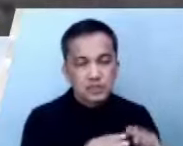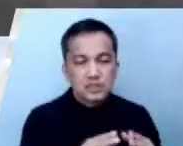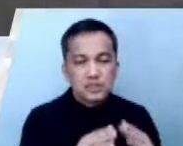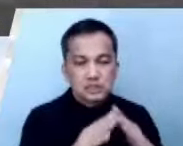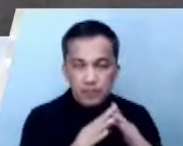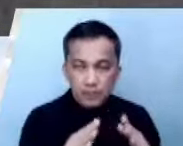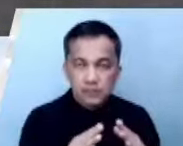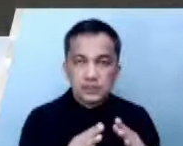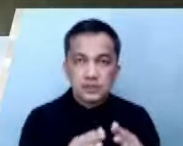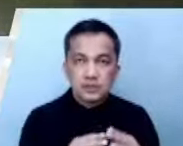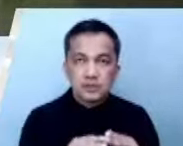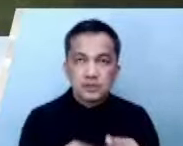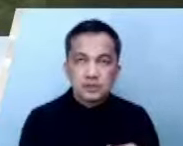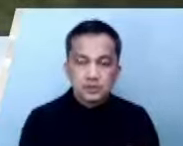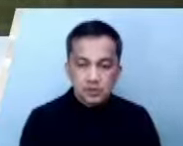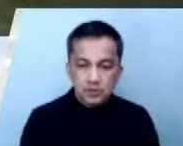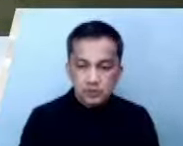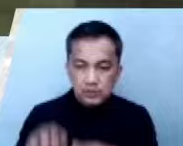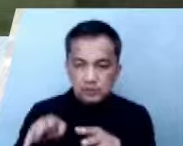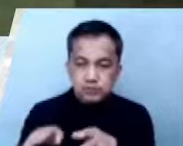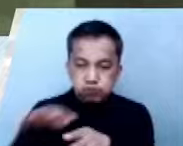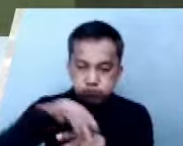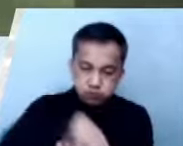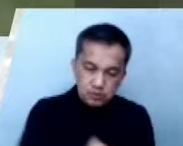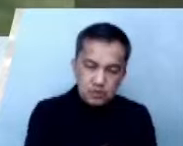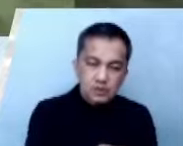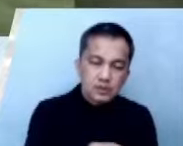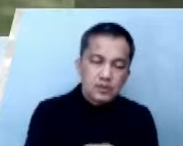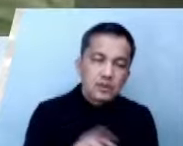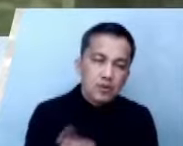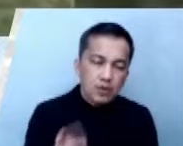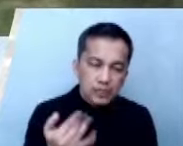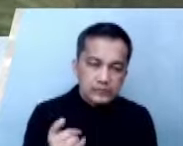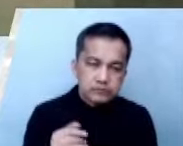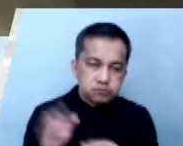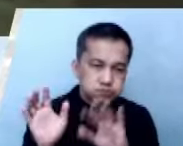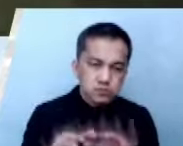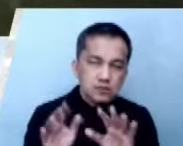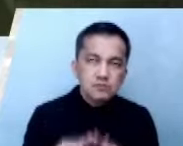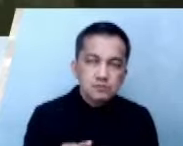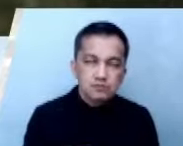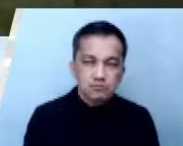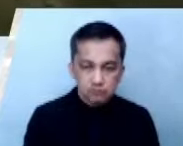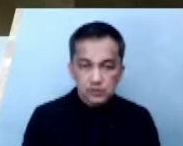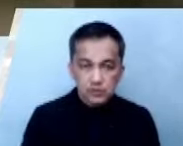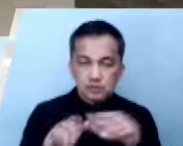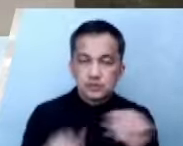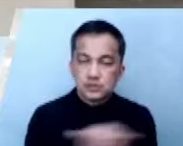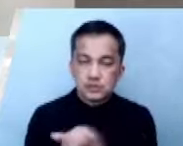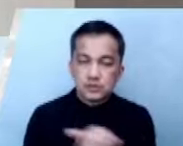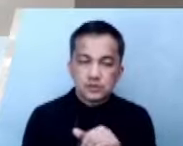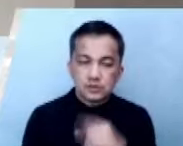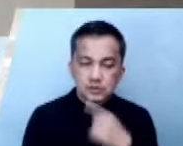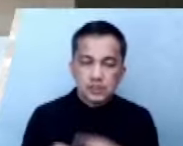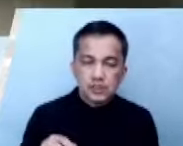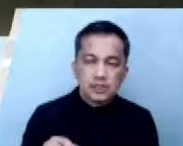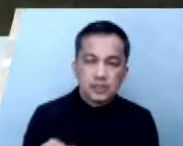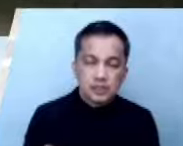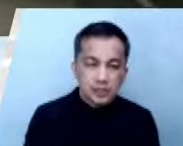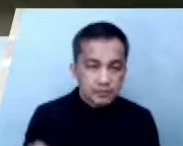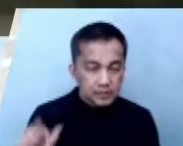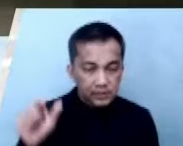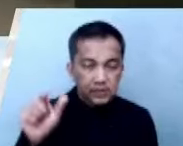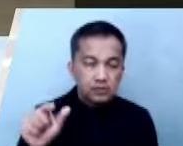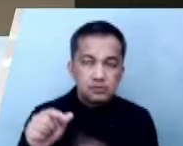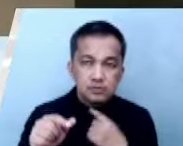kasi ang kalapit na irrigation dahil sa malakas na buhos ng ulan. Matinding baha rin ang naranasan sa UPI, Maguindanao del Norte, kaya